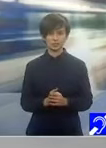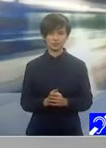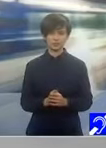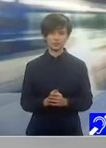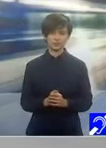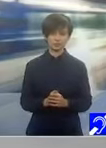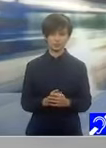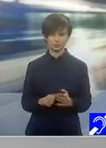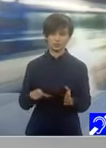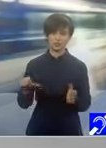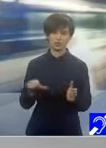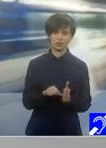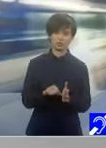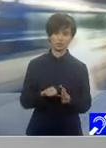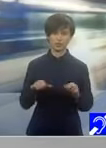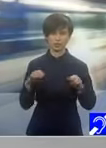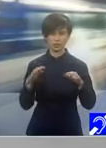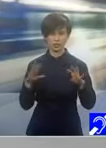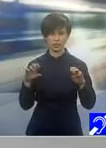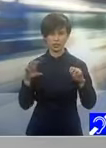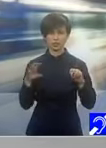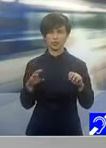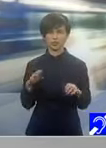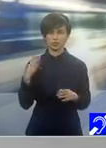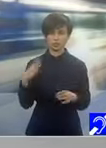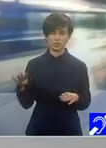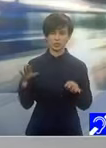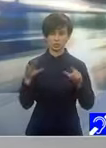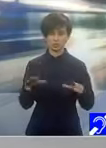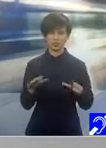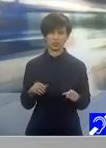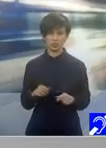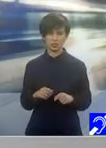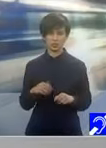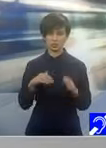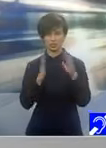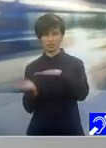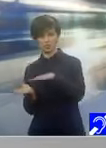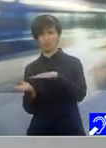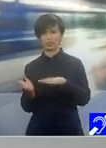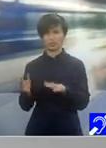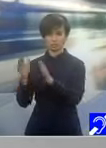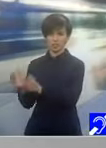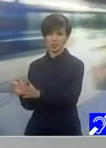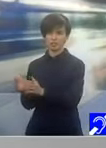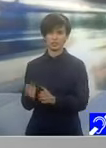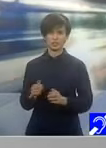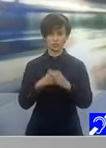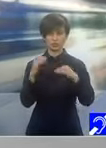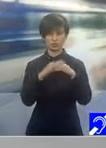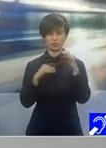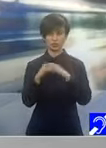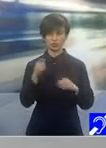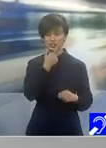Exact, în 1947. Noi și acum a trebuit să demolăm o parte care a fost construită în